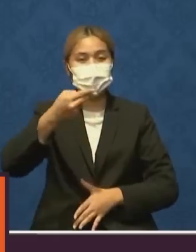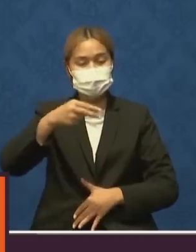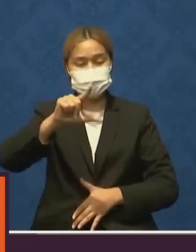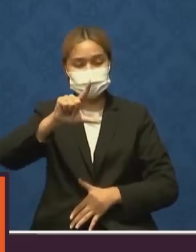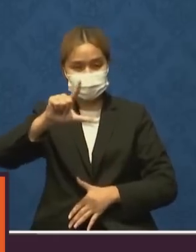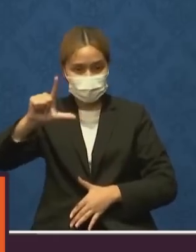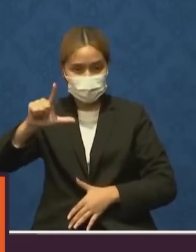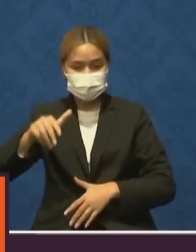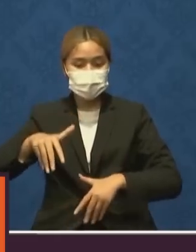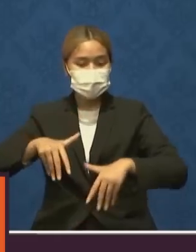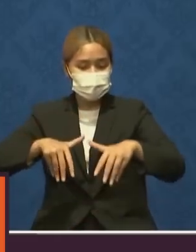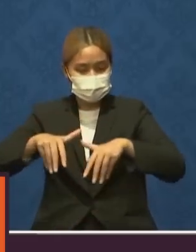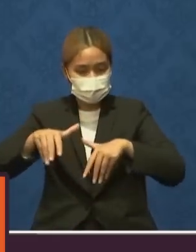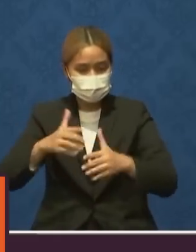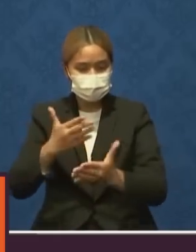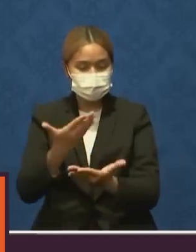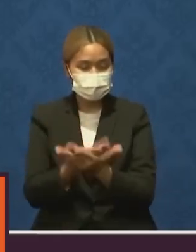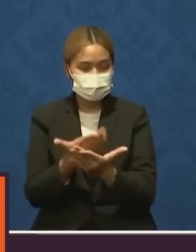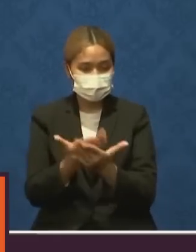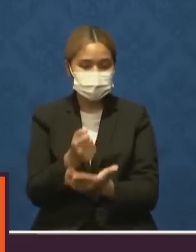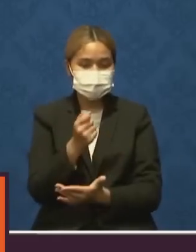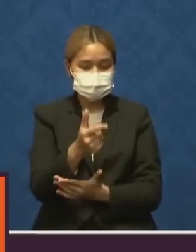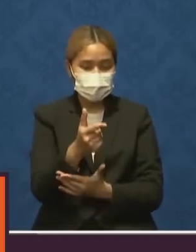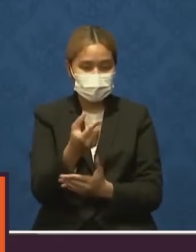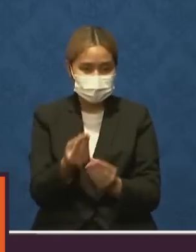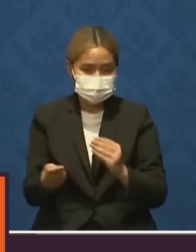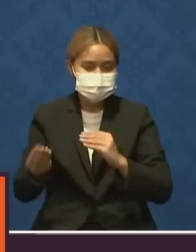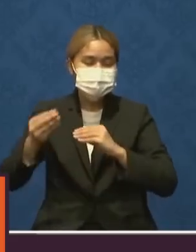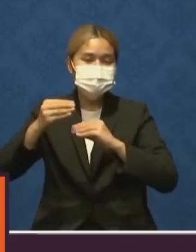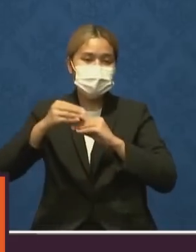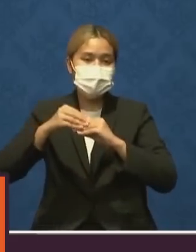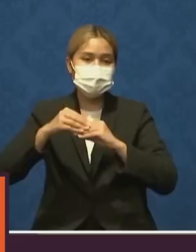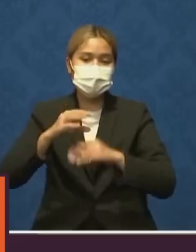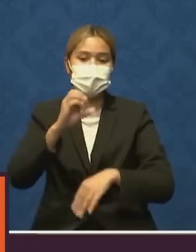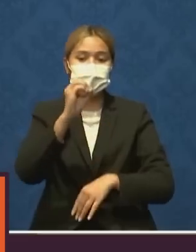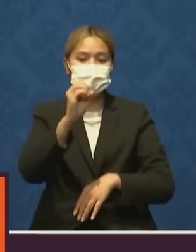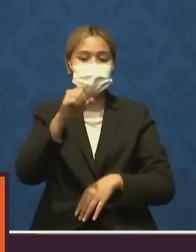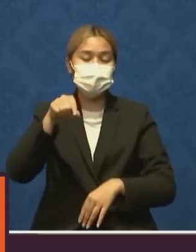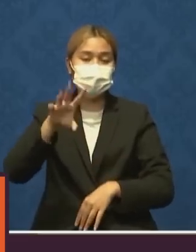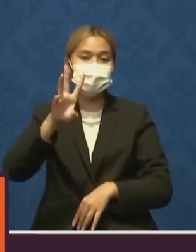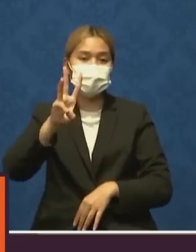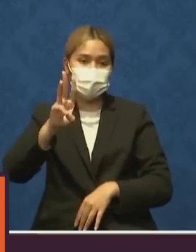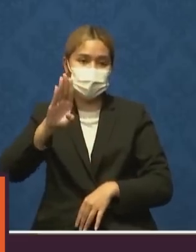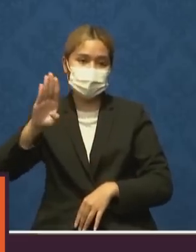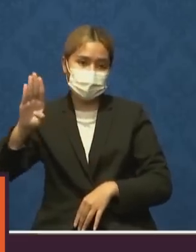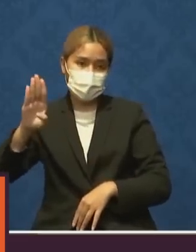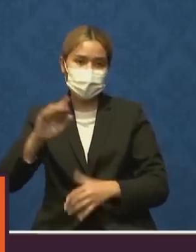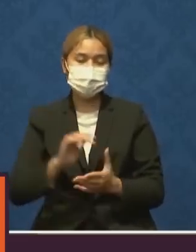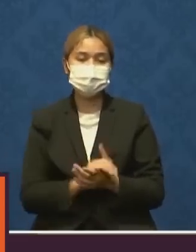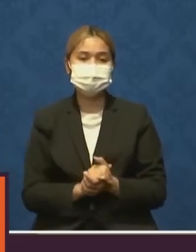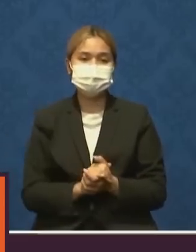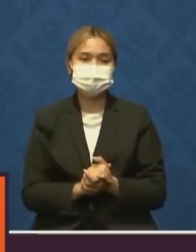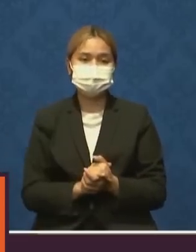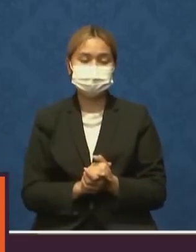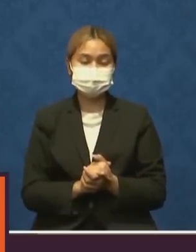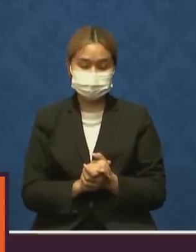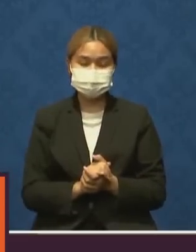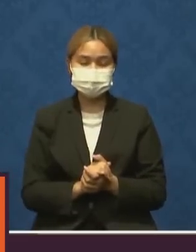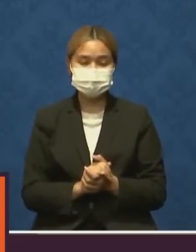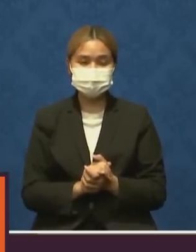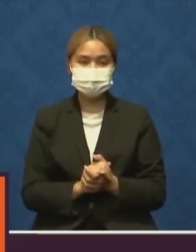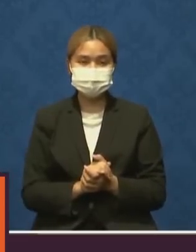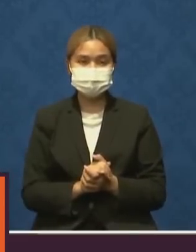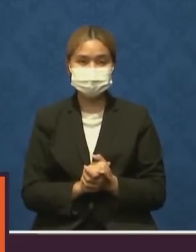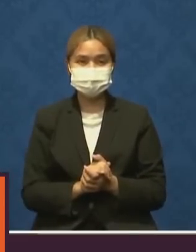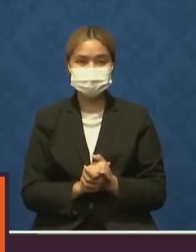จ่ายคาไแพงขึ้น 26 สตางต่หน่วยครับที่ผ่านมาจะอ้างกเรื่องส funny สรังทางเลือกไมวจะเป็